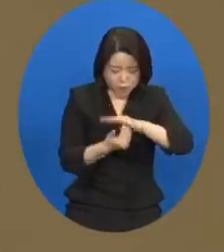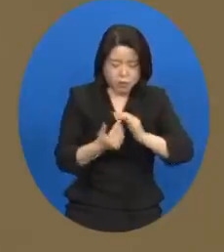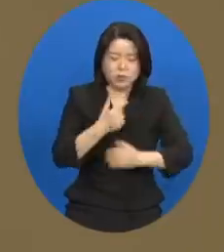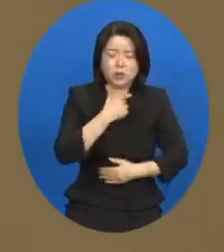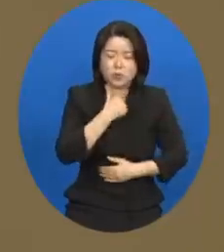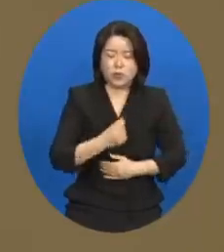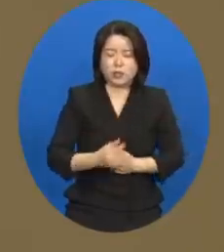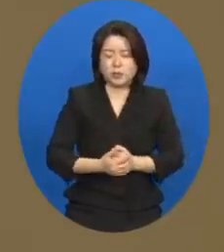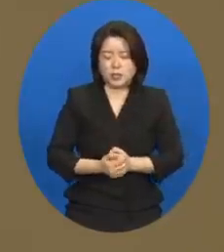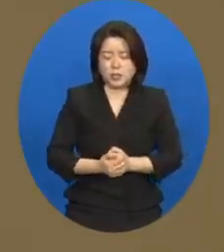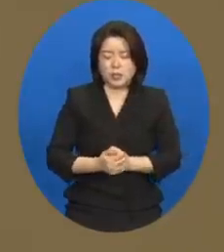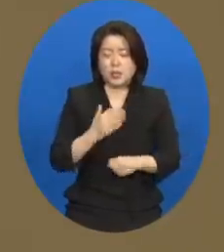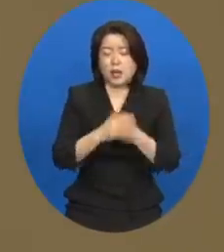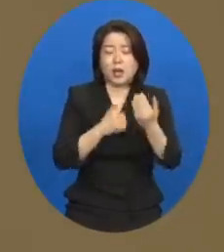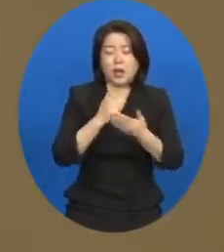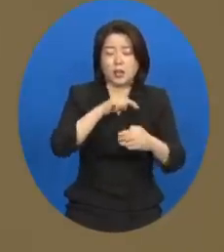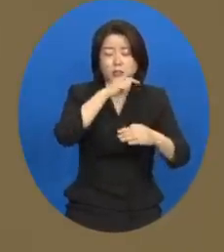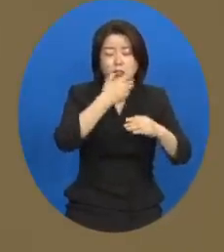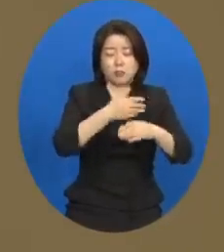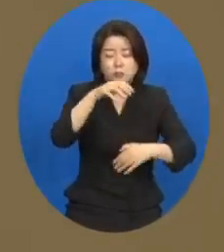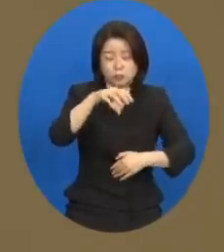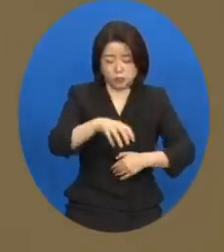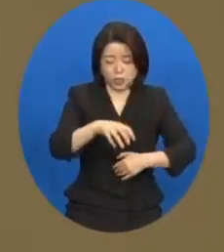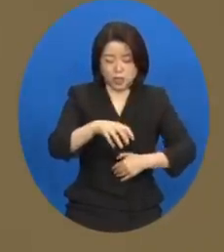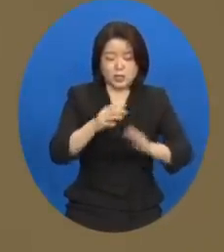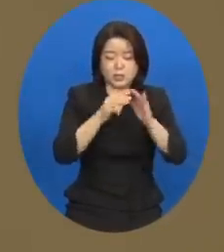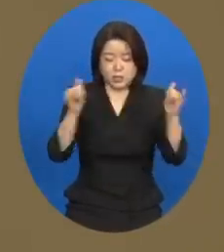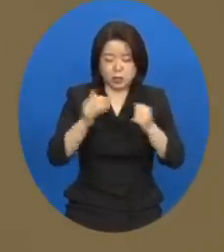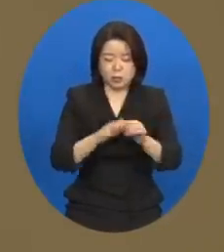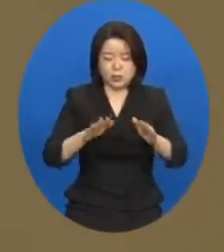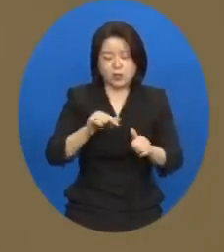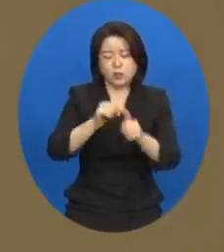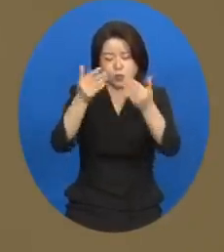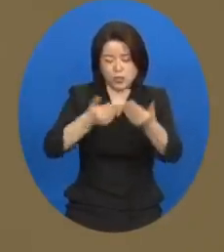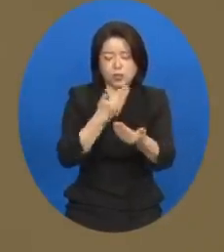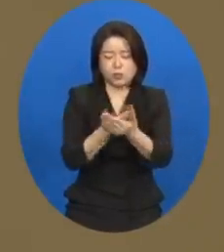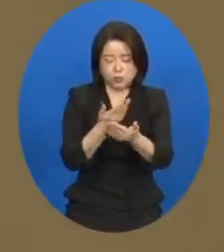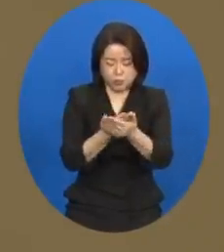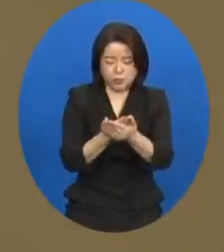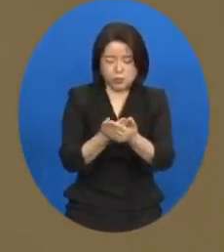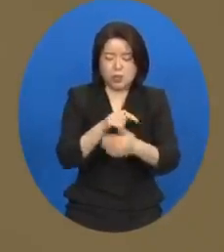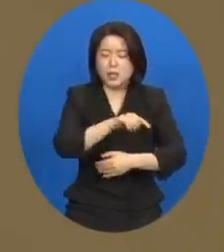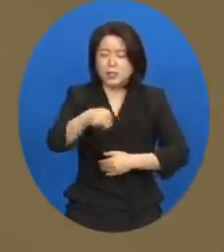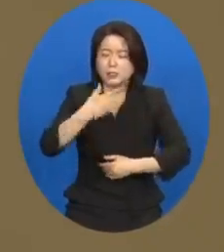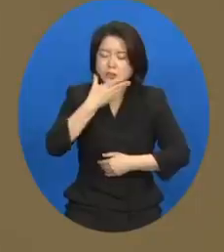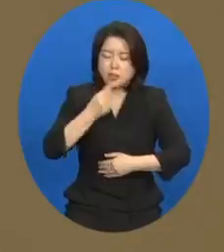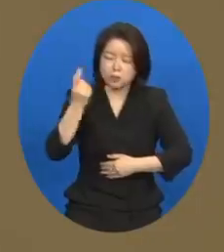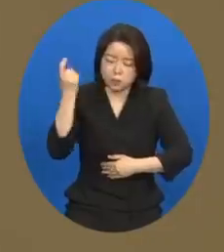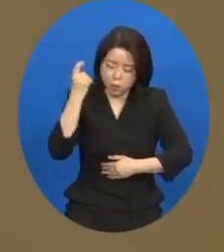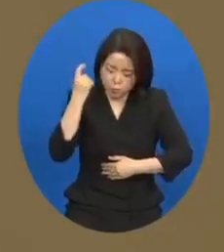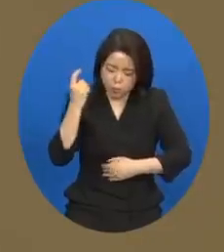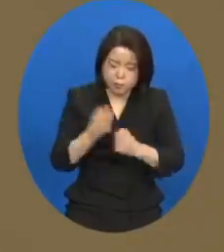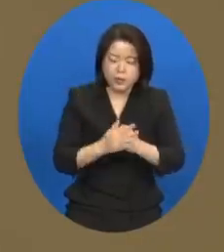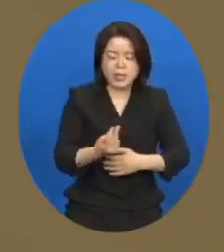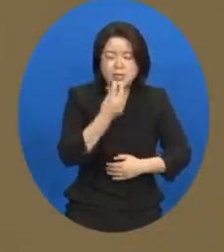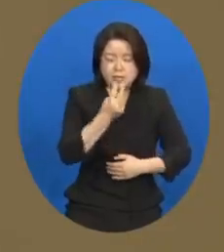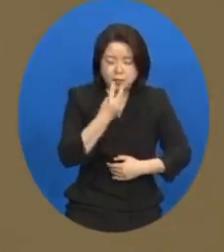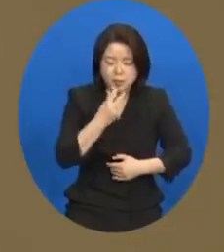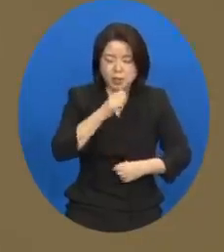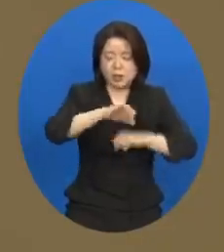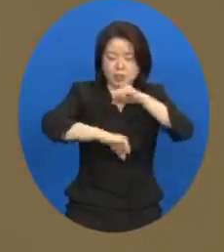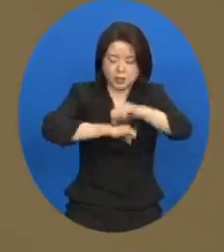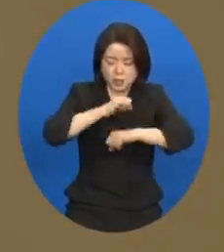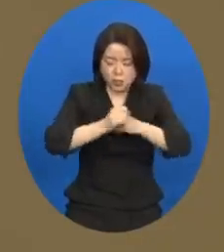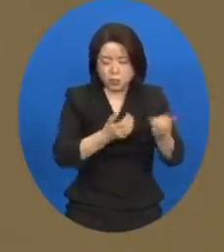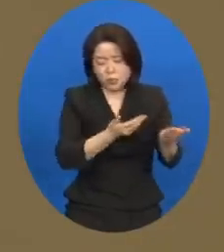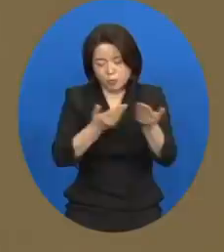원합니다. 하나님, 북한 동포들도 이제는 구원해 주소서. 그들에게 복음과 생명과 자유가